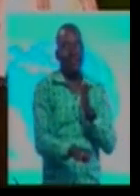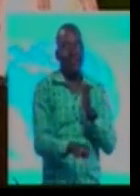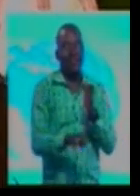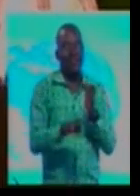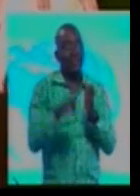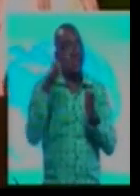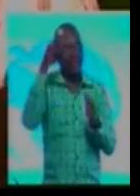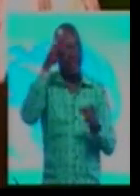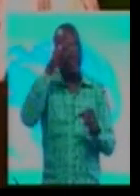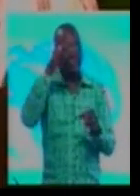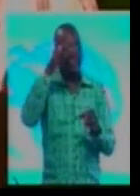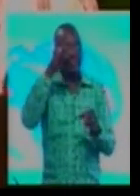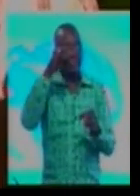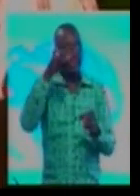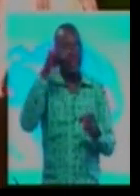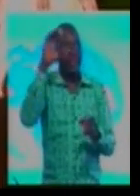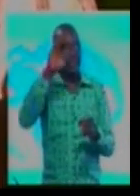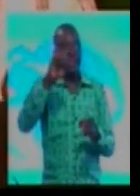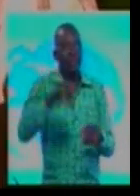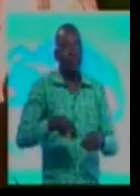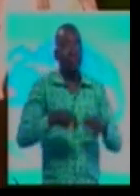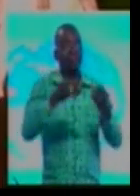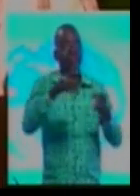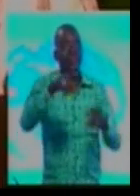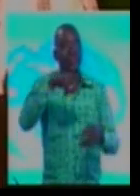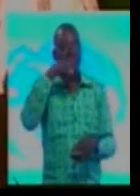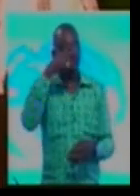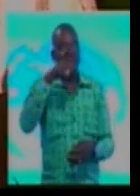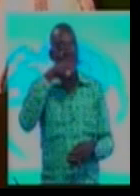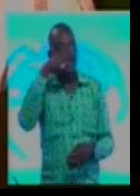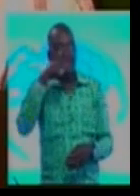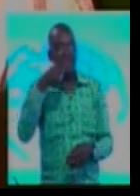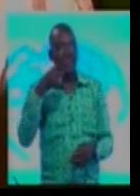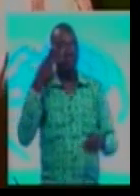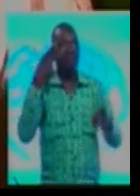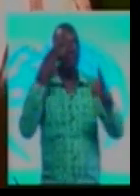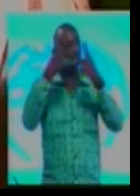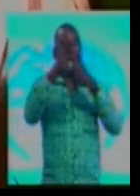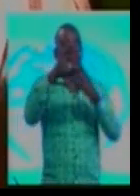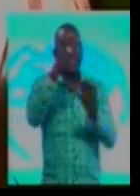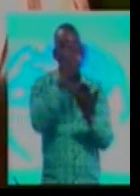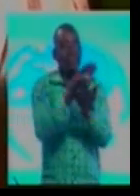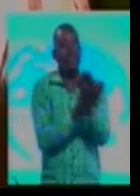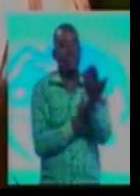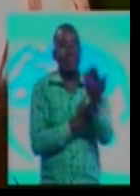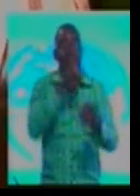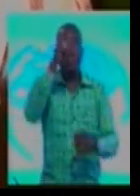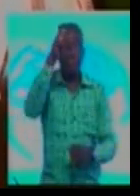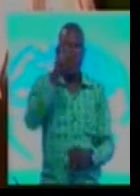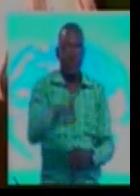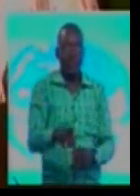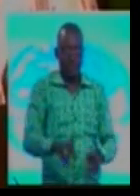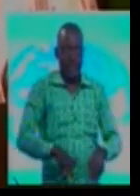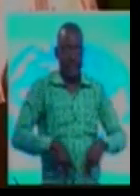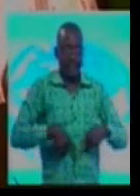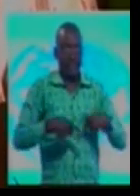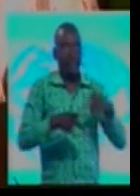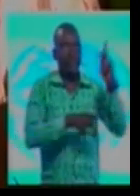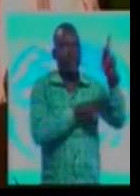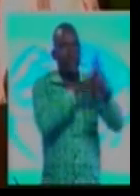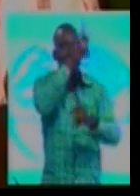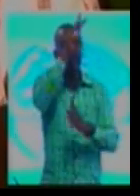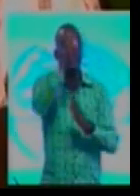les émissions de gaz, visent à améliorer les conditions de vie des